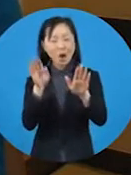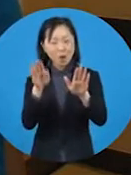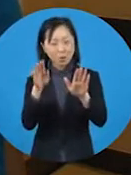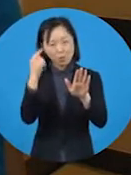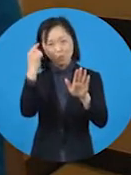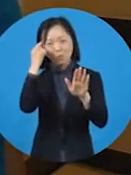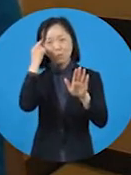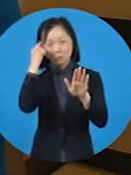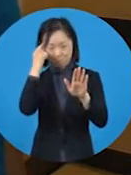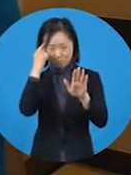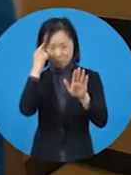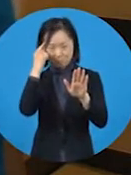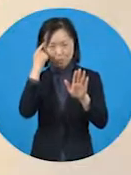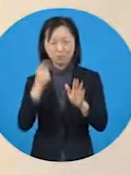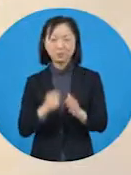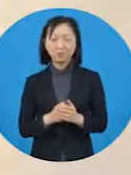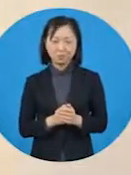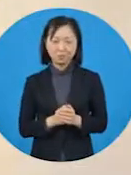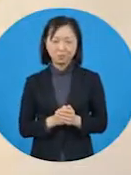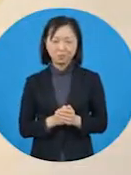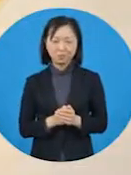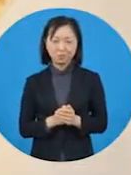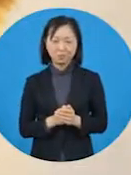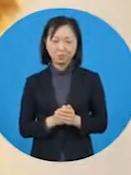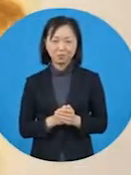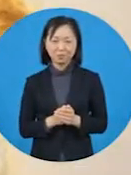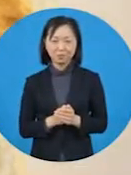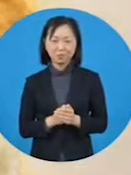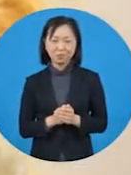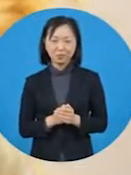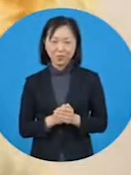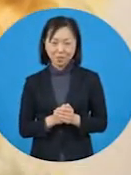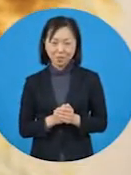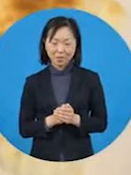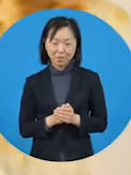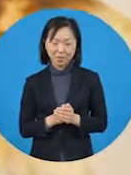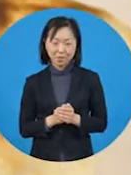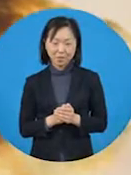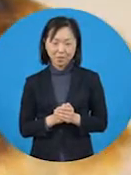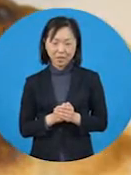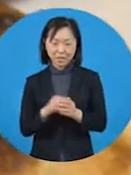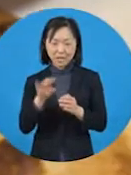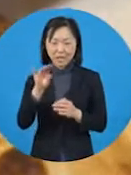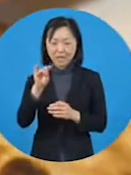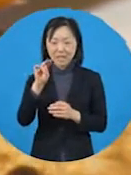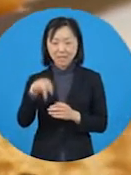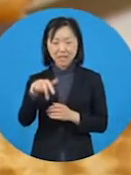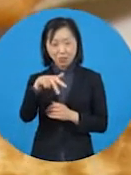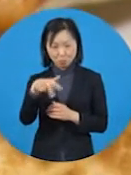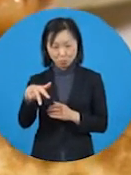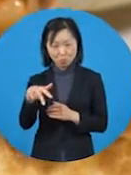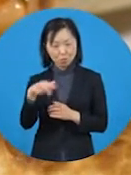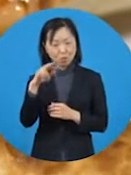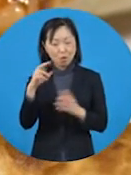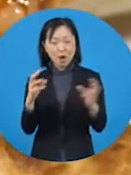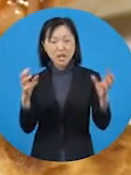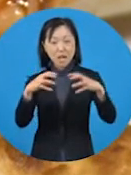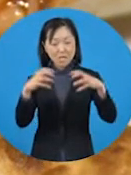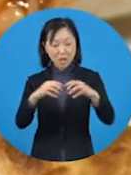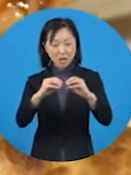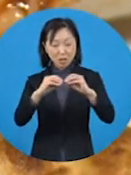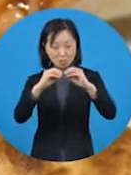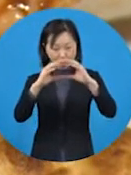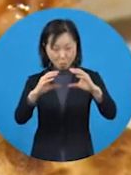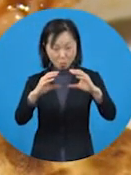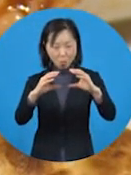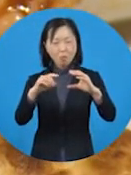ごく出てて、軽く食べられるんで美味しいと思います、はい。 そして中チーズとか玉ねぎも入っていて、すごい具沢